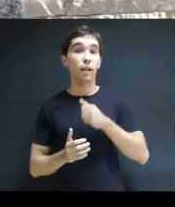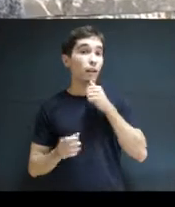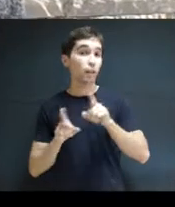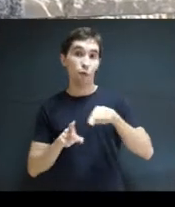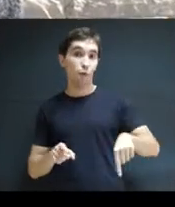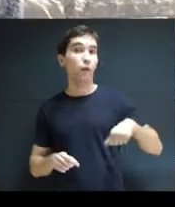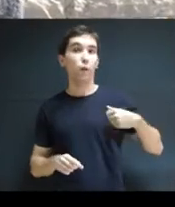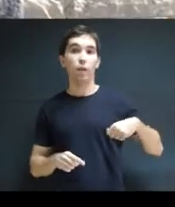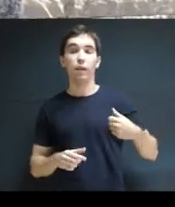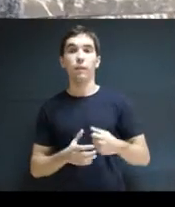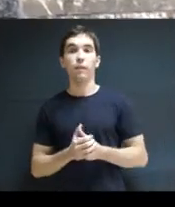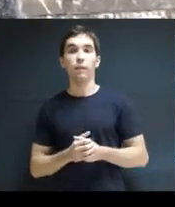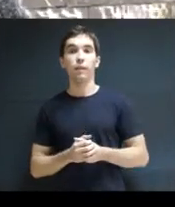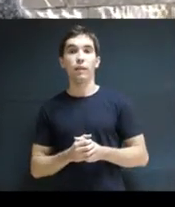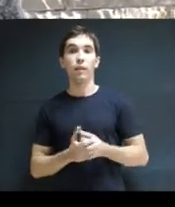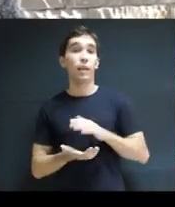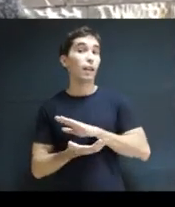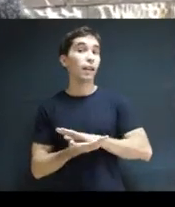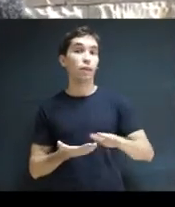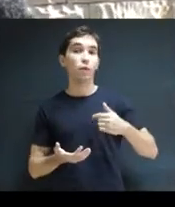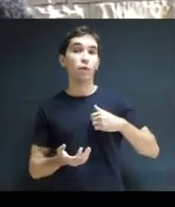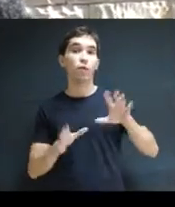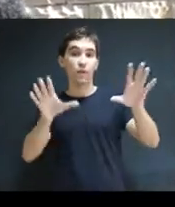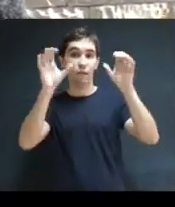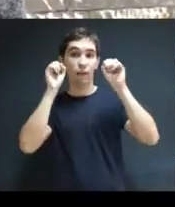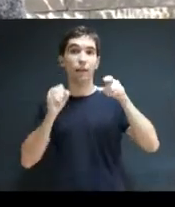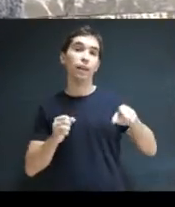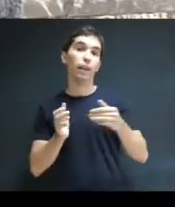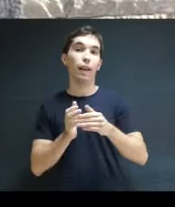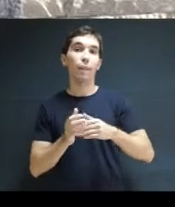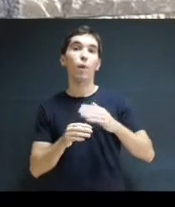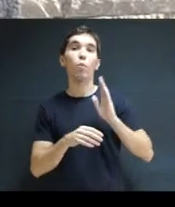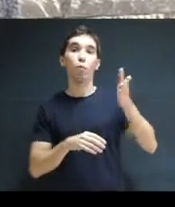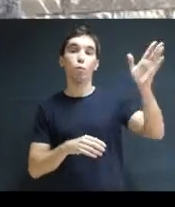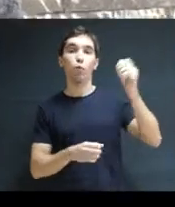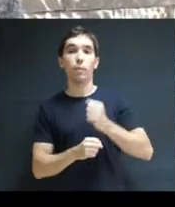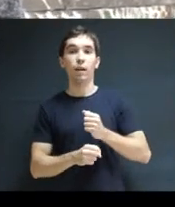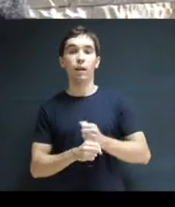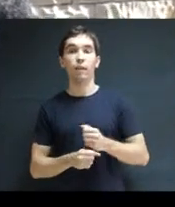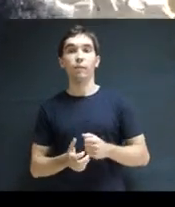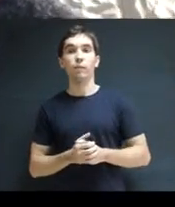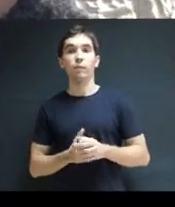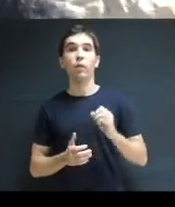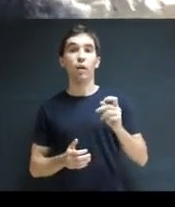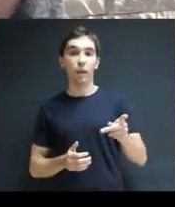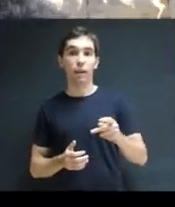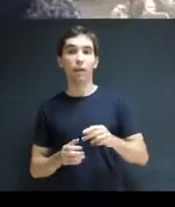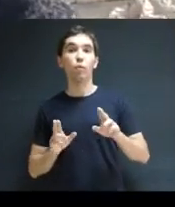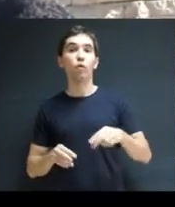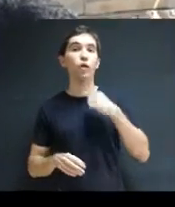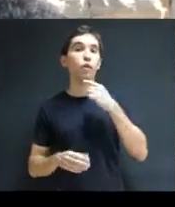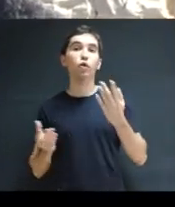Svidio mi se sadržaj i ove godine i jednostavno sam smatrala da će mi koristiti u mom budućem radu u udruzi. Ok, a možeš mi reći koja